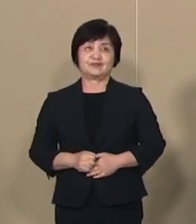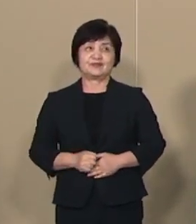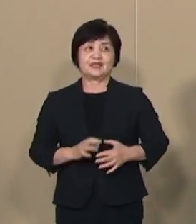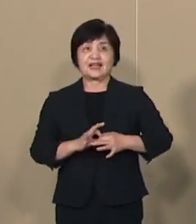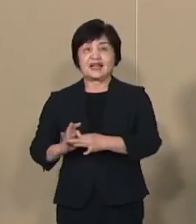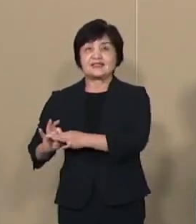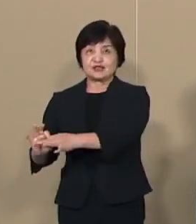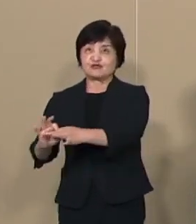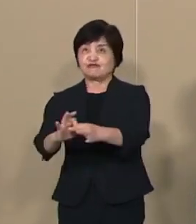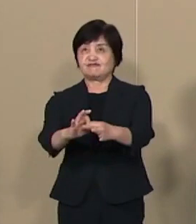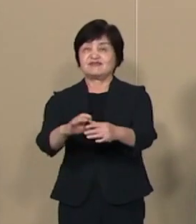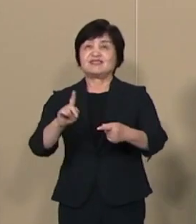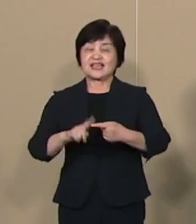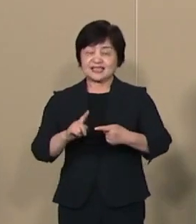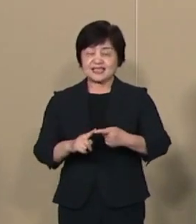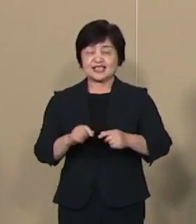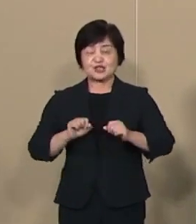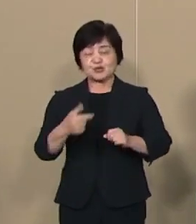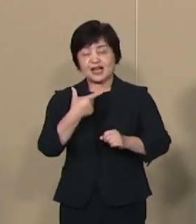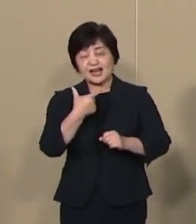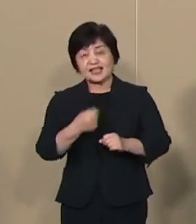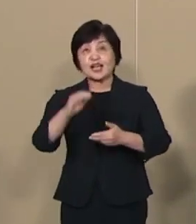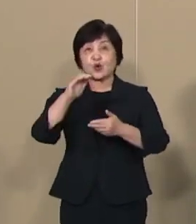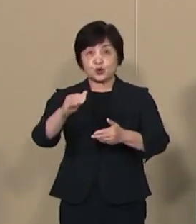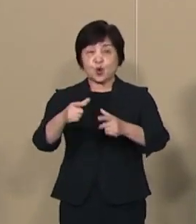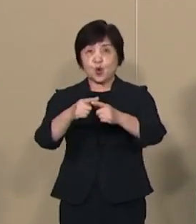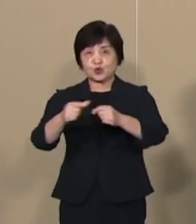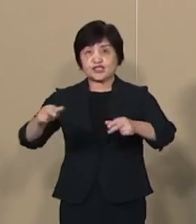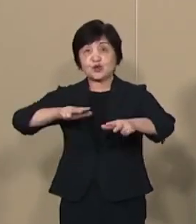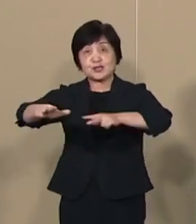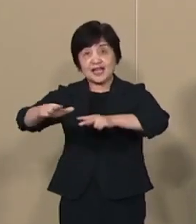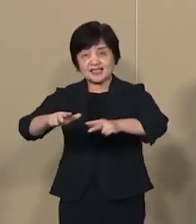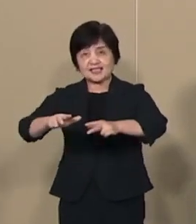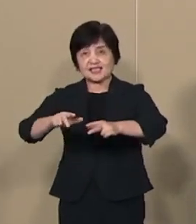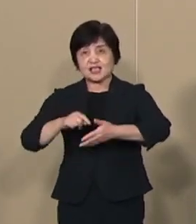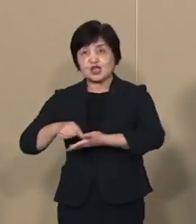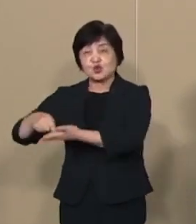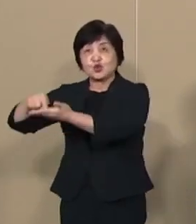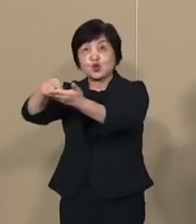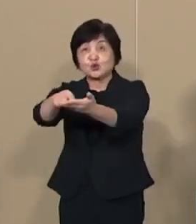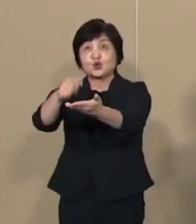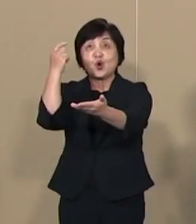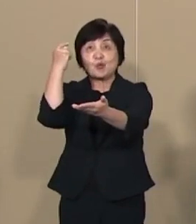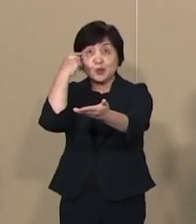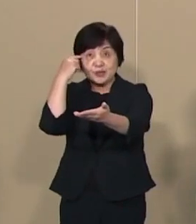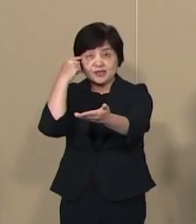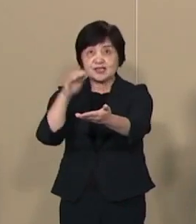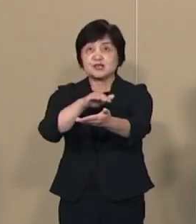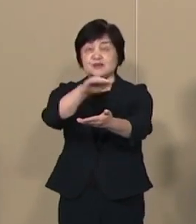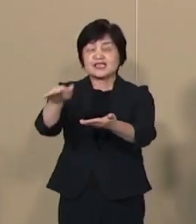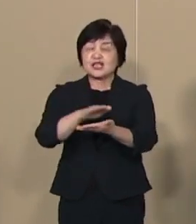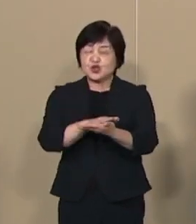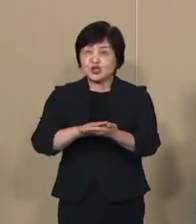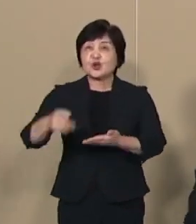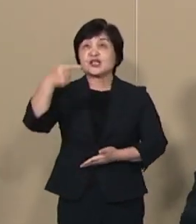年僕なあのやりたいこととかも国政に届く可能性が高いその the baker 皆さんの清き一票そうです